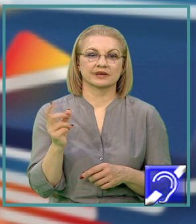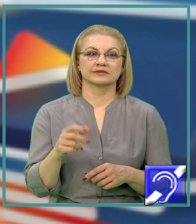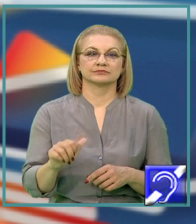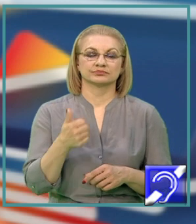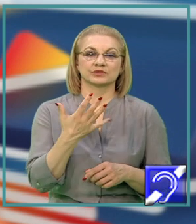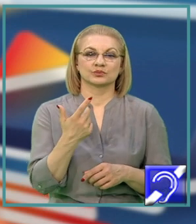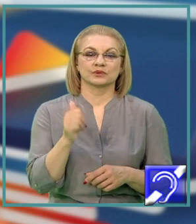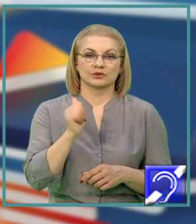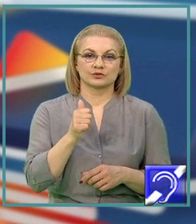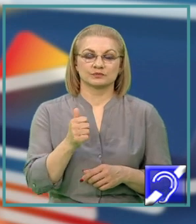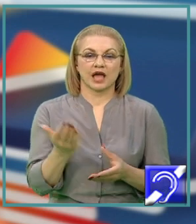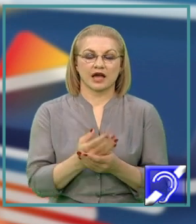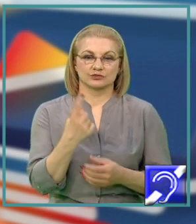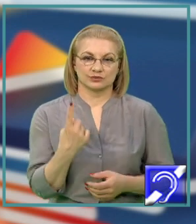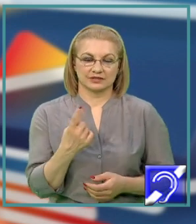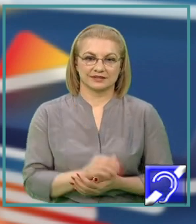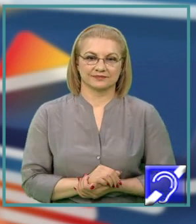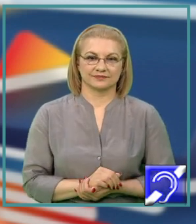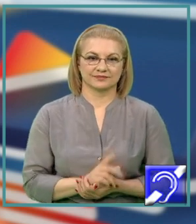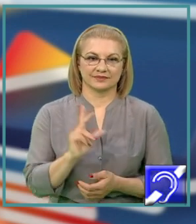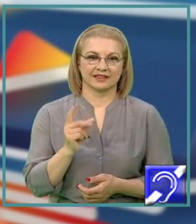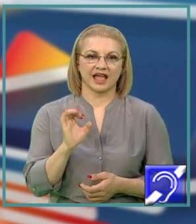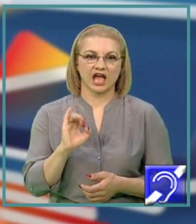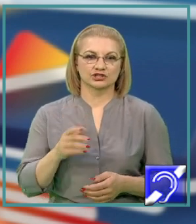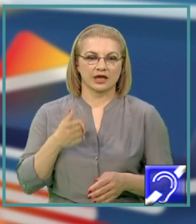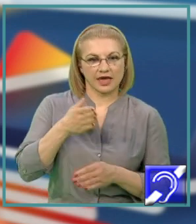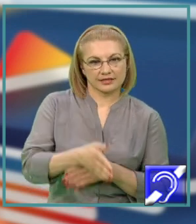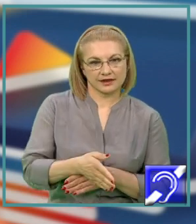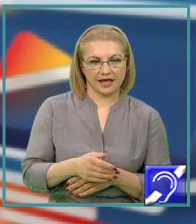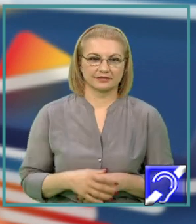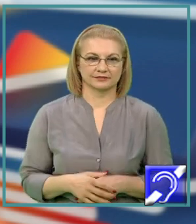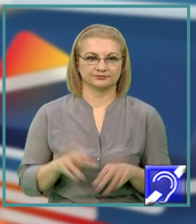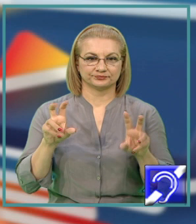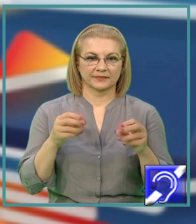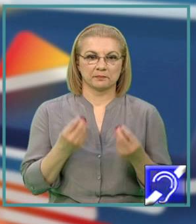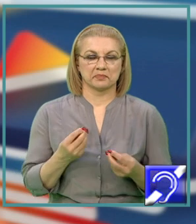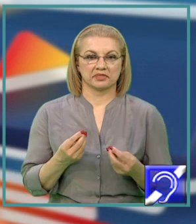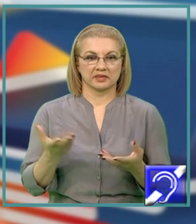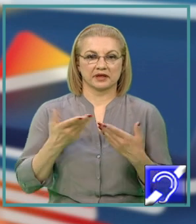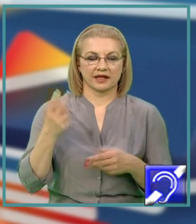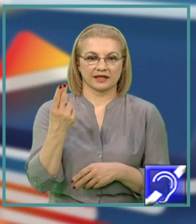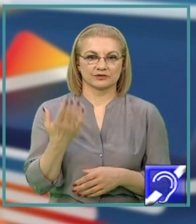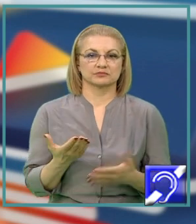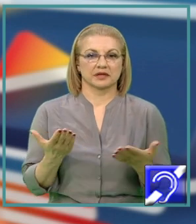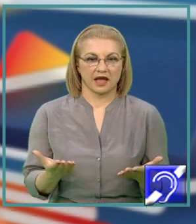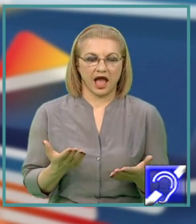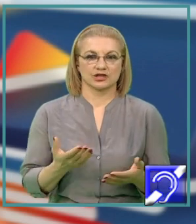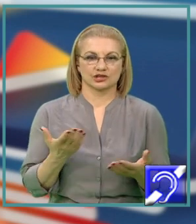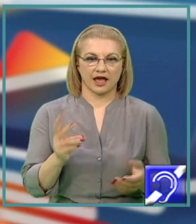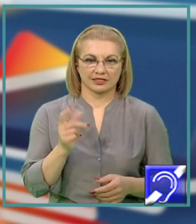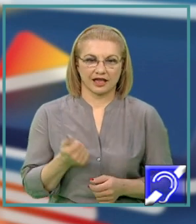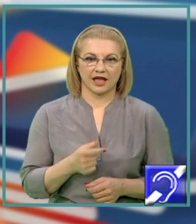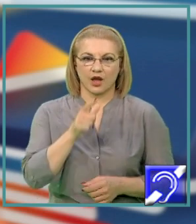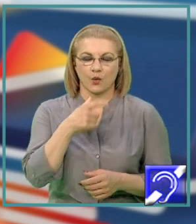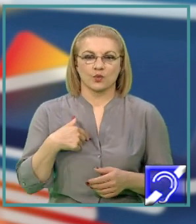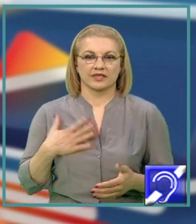a actului 1. Dacia intrând. Bine ca da Dumnezeu. Ei, așa da. Unde